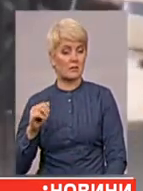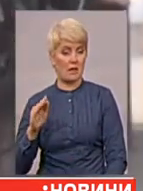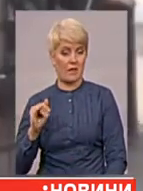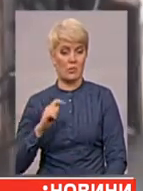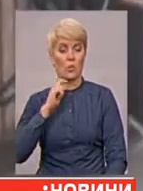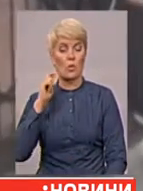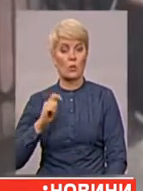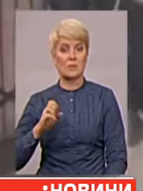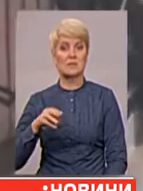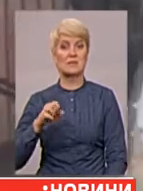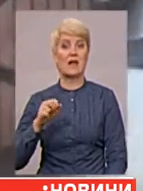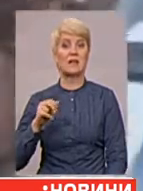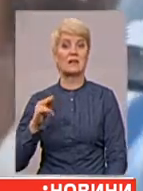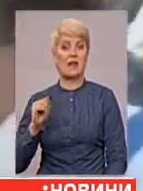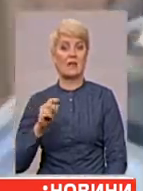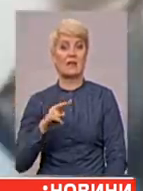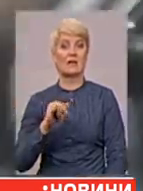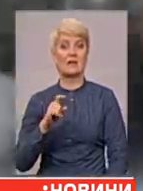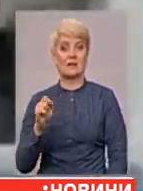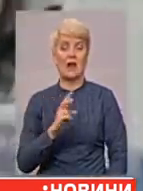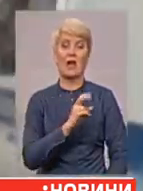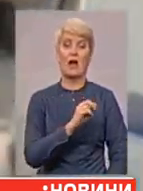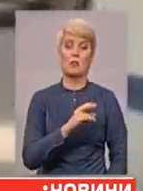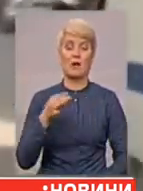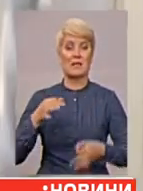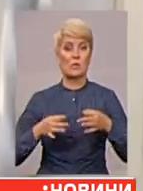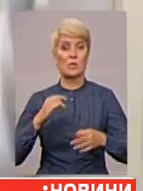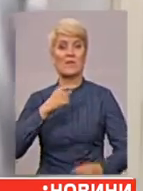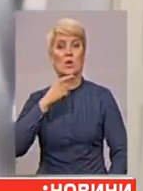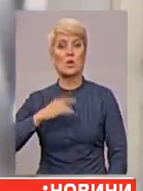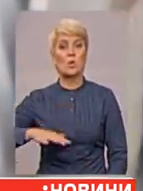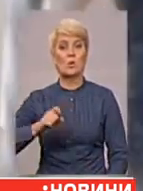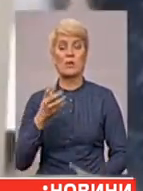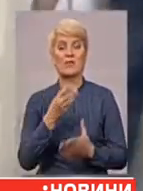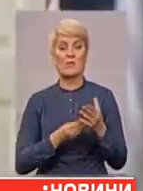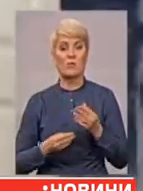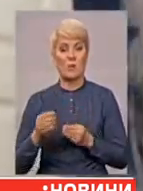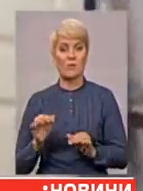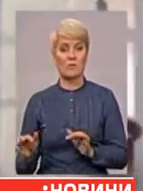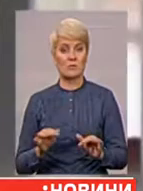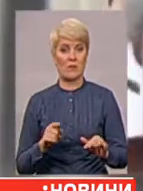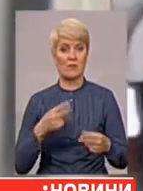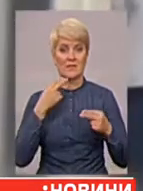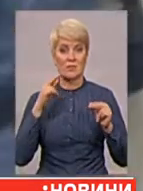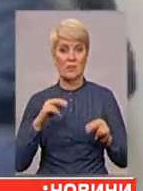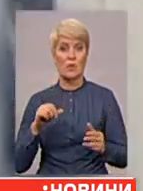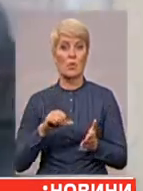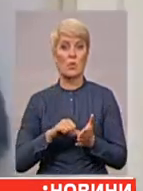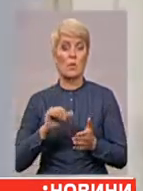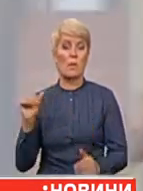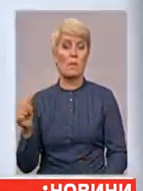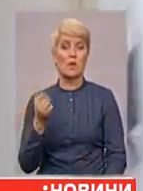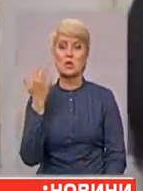Нагадаю, українців Станіслава Клиха та Миколу Карпюка засудили в Росії за сфабрикованою справою. Їм закидали участь у першій чеченській війні.